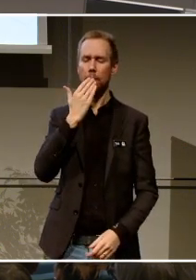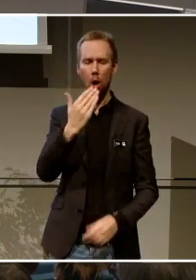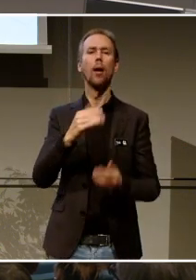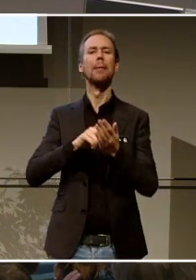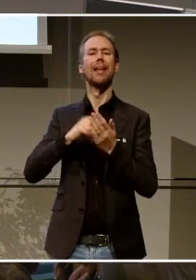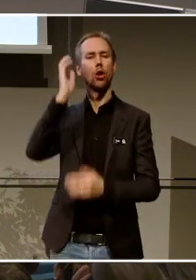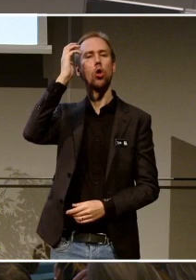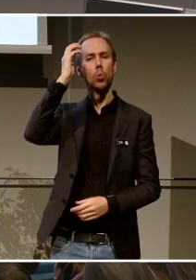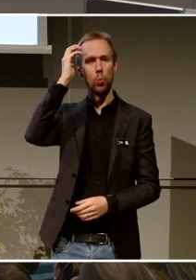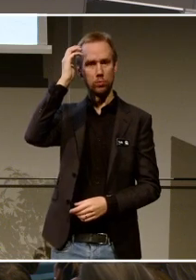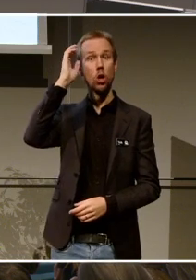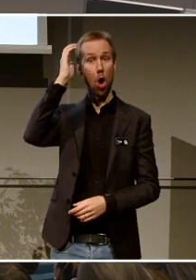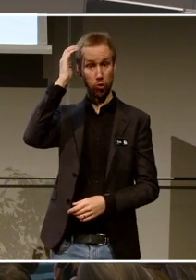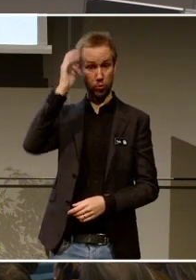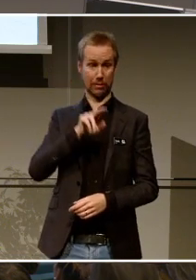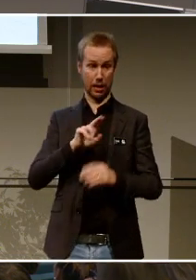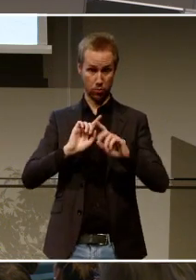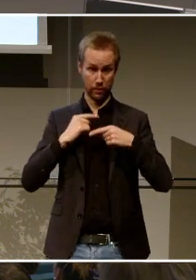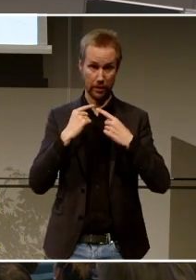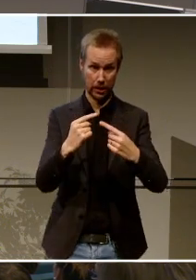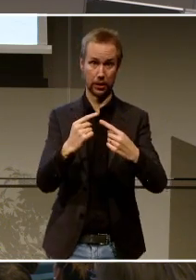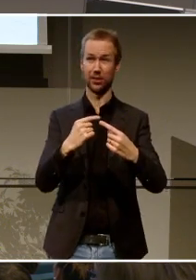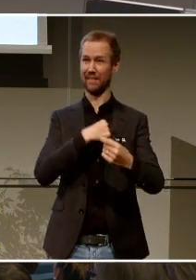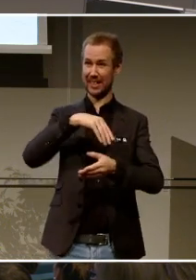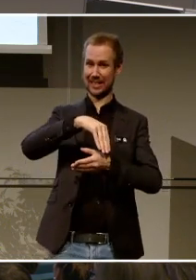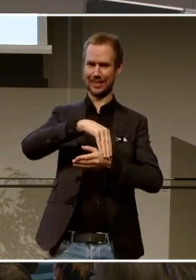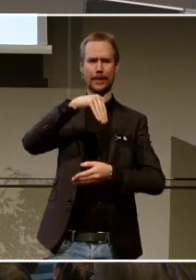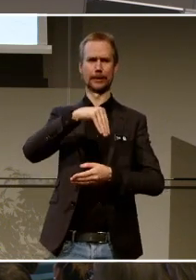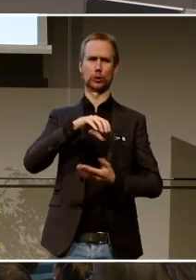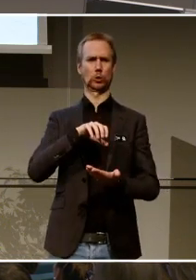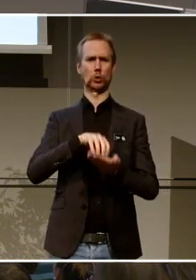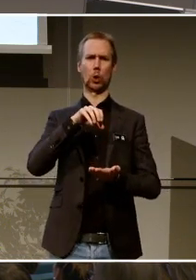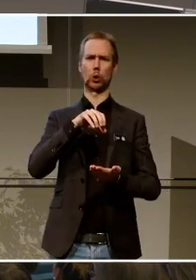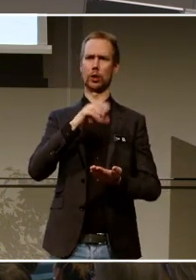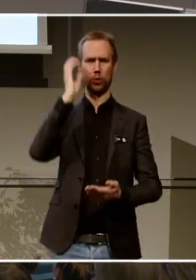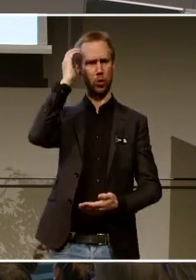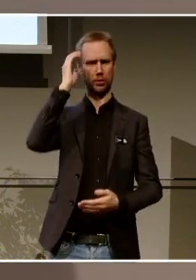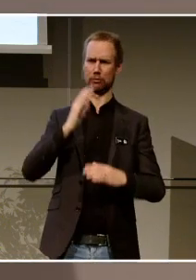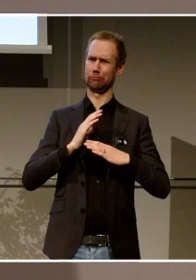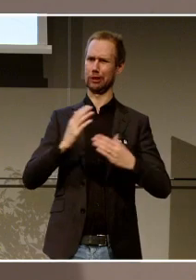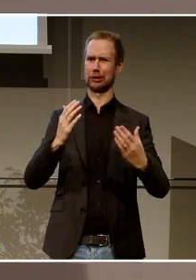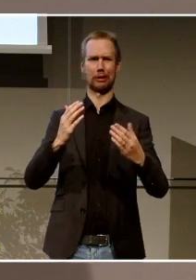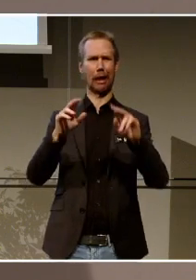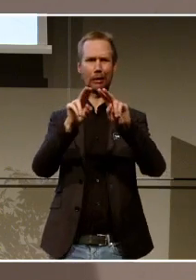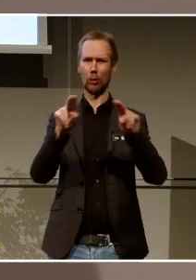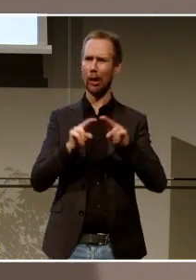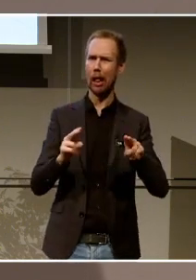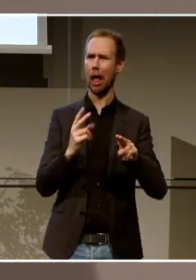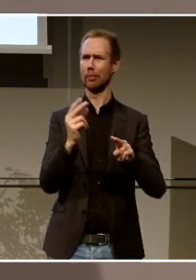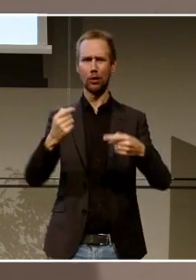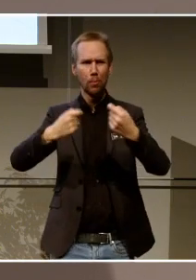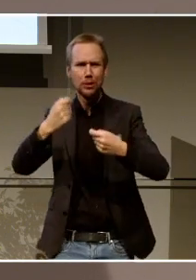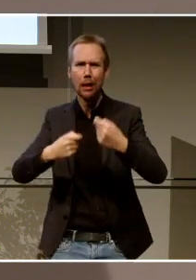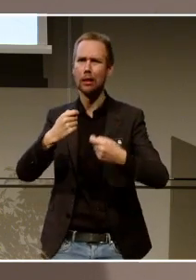radioexemplet. När radion utvecklades, och i Sverige fick vi svensk statlig radio. Här var inga internationella marknadsaktörer och inga